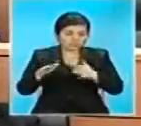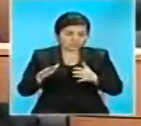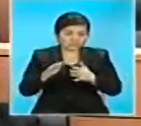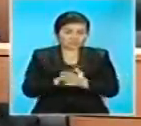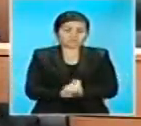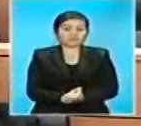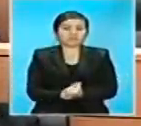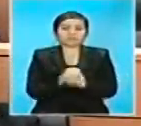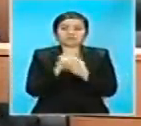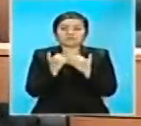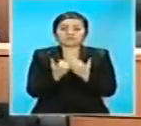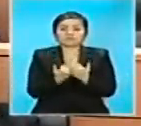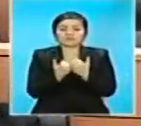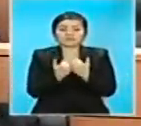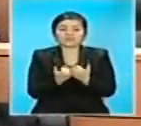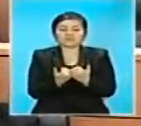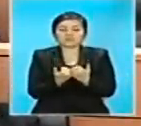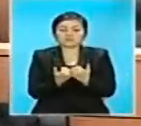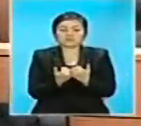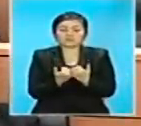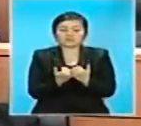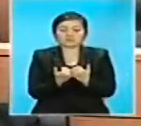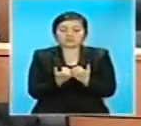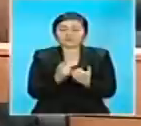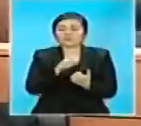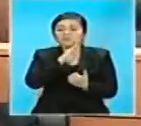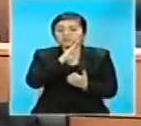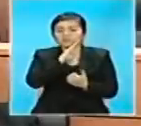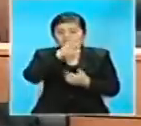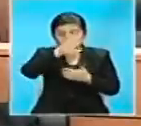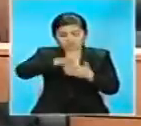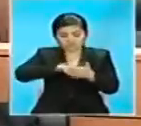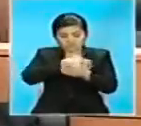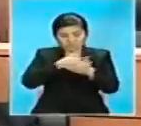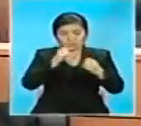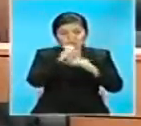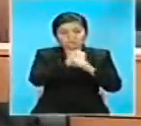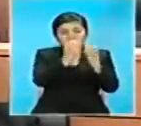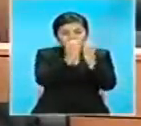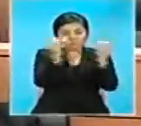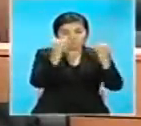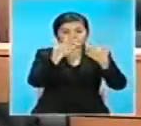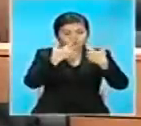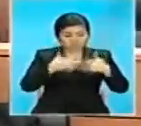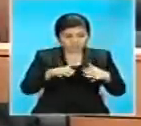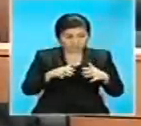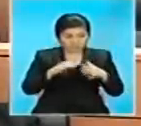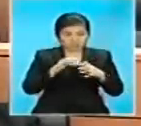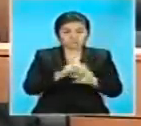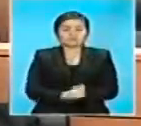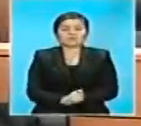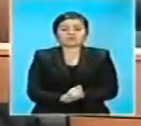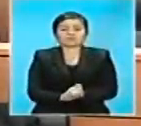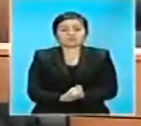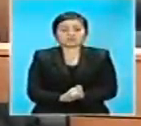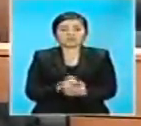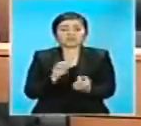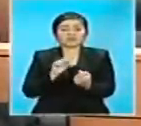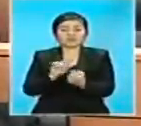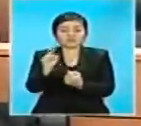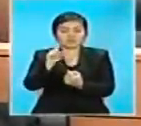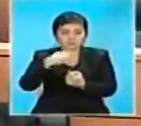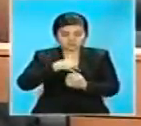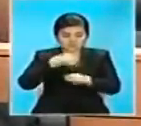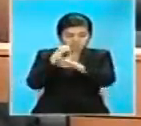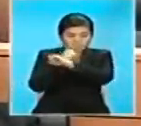ทีนี้เนี่ยเมื่อมีการร่างรัฐธรรมนูญขึ้นมานะครับแน่นอนนะครับก็เพื่อที่จะปกป้องตัวเ